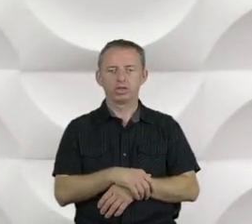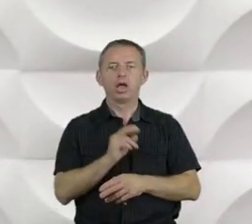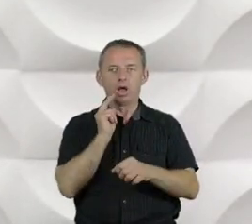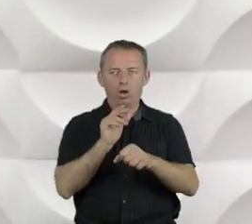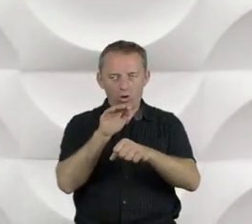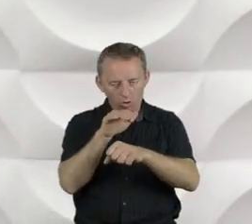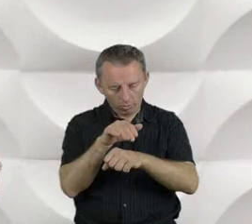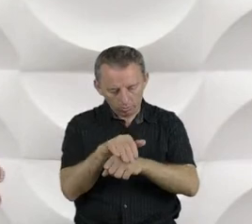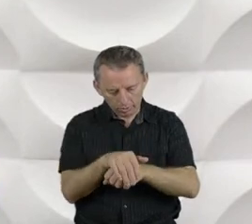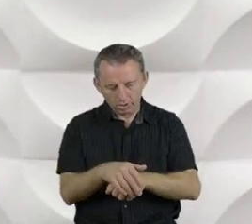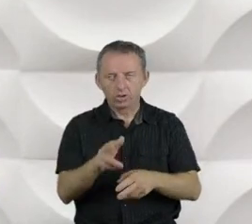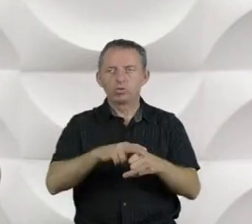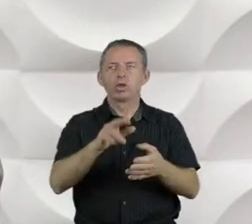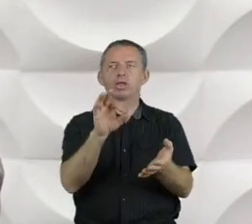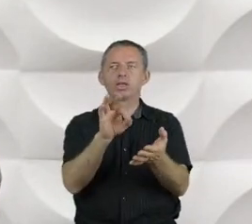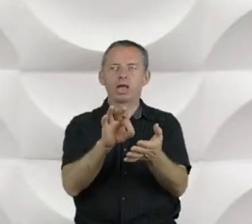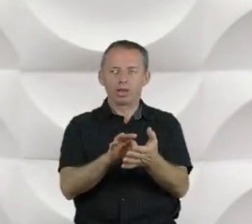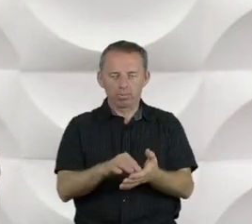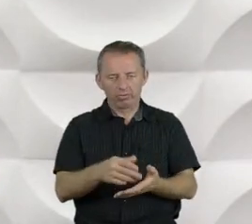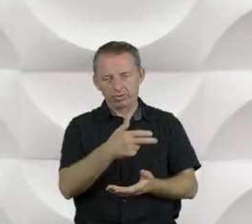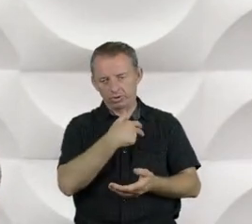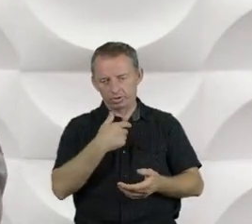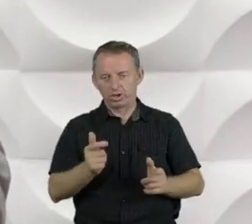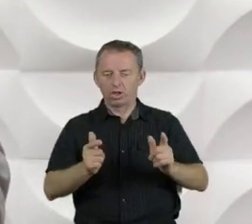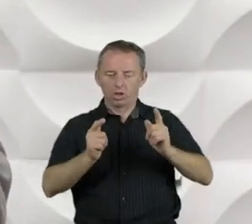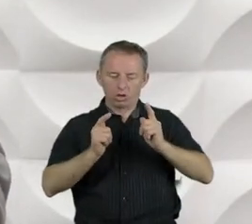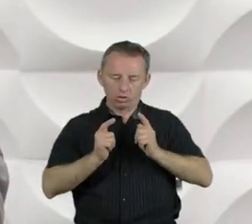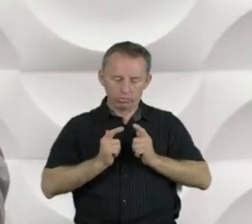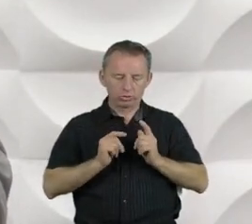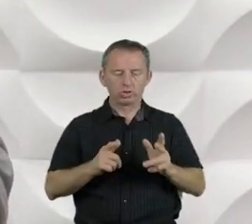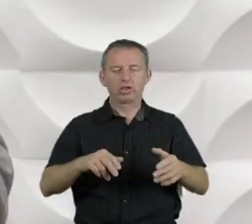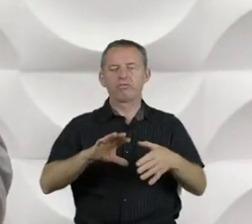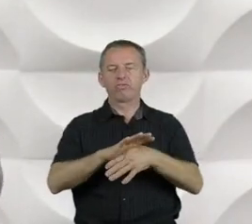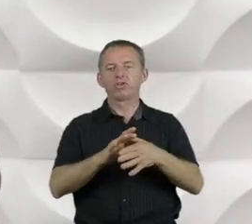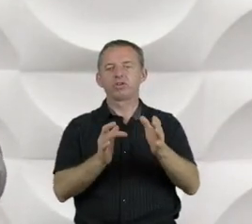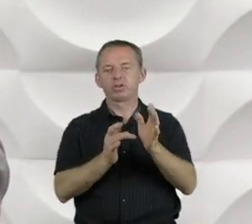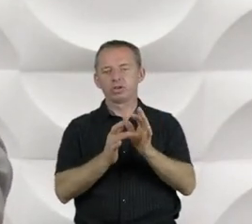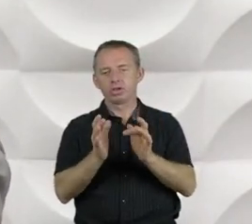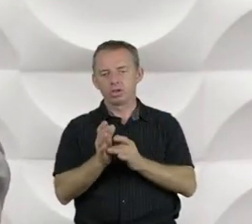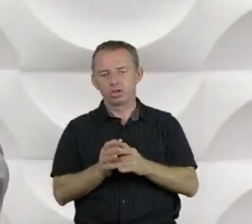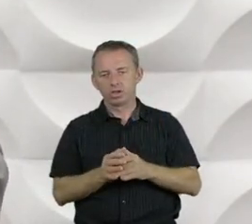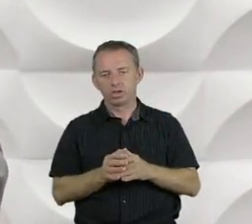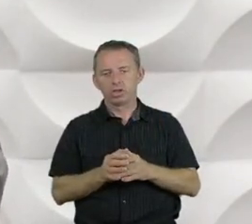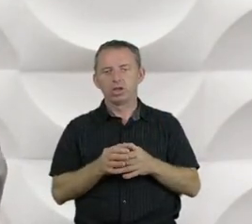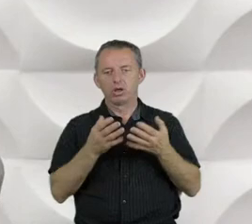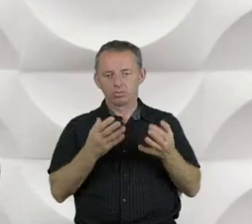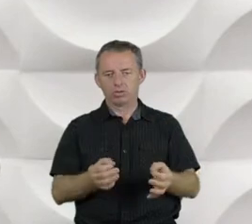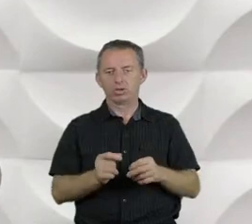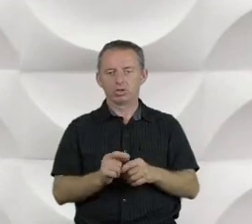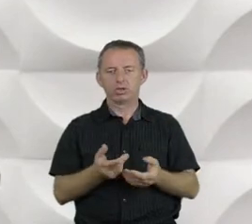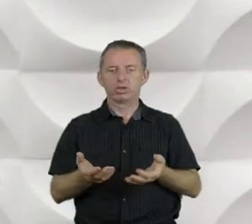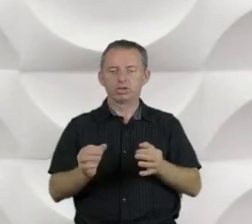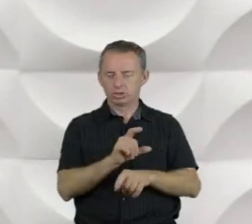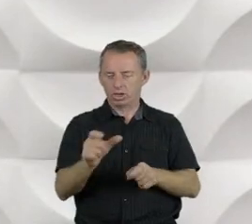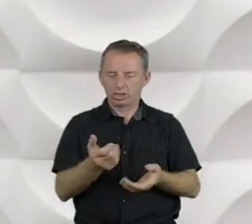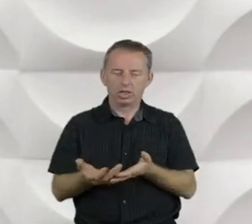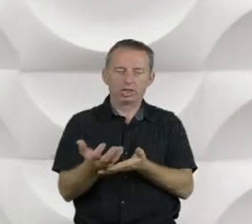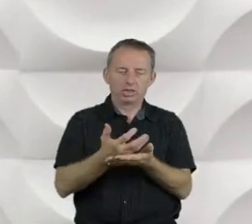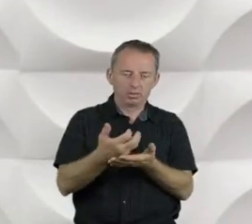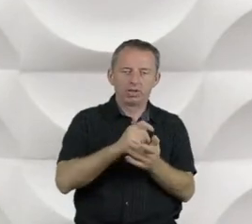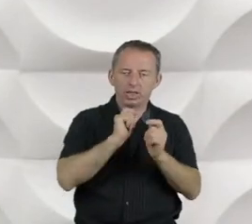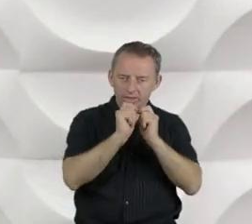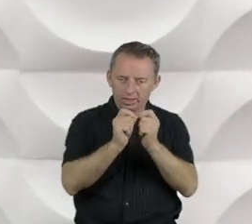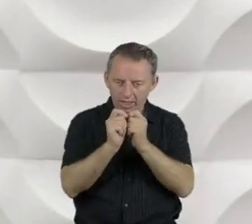obietnic, które zapewniają nam odpoczynek w Jezusie Chrystusie. Obecnie jest pora na zebranie darów